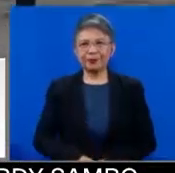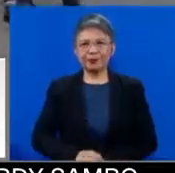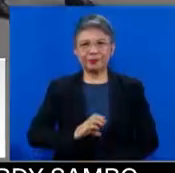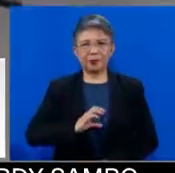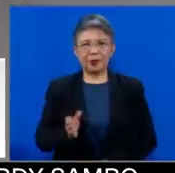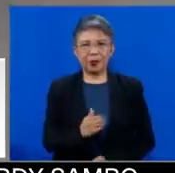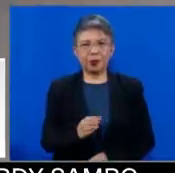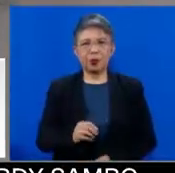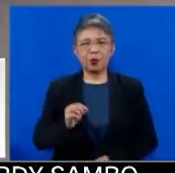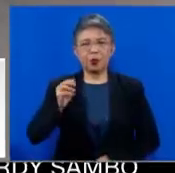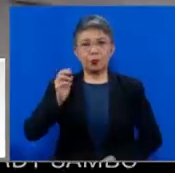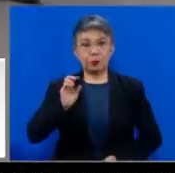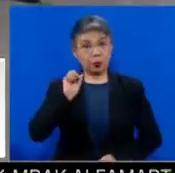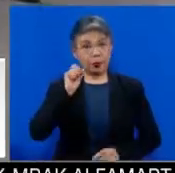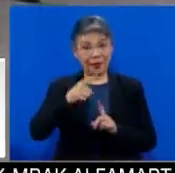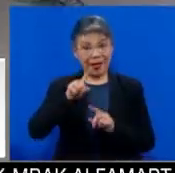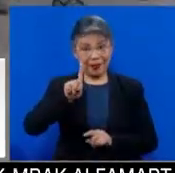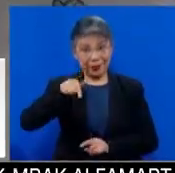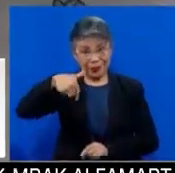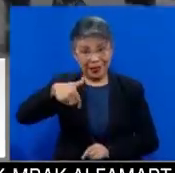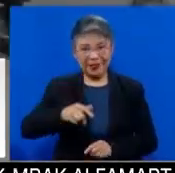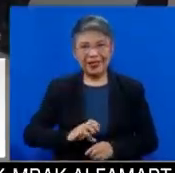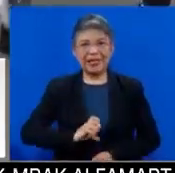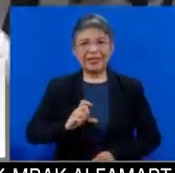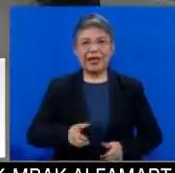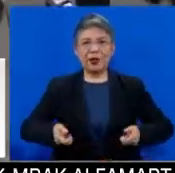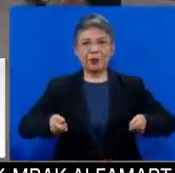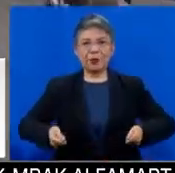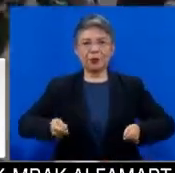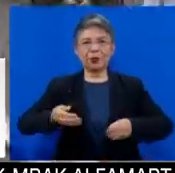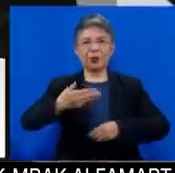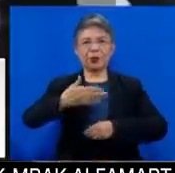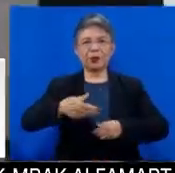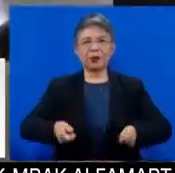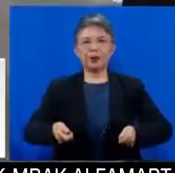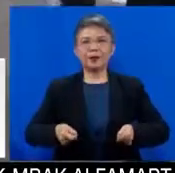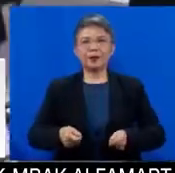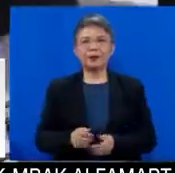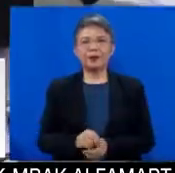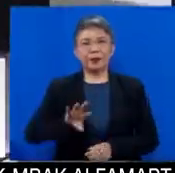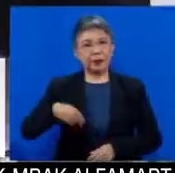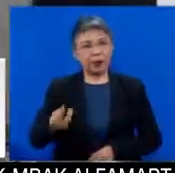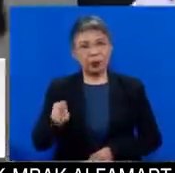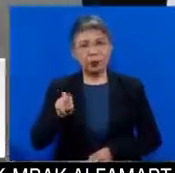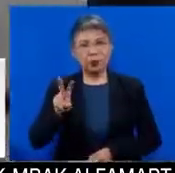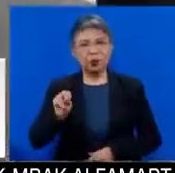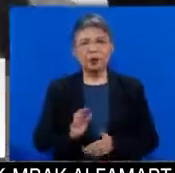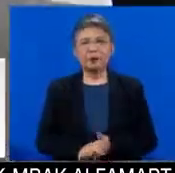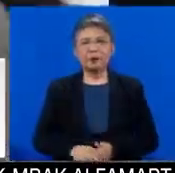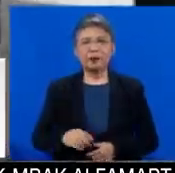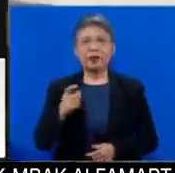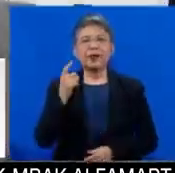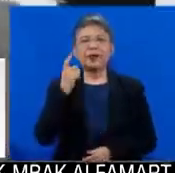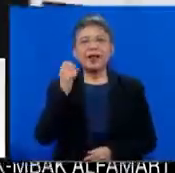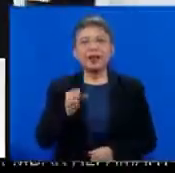Sebelum upacara Hari Kemerdekaan, calon pasukan pengibar bendera pusaka atau Capaska 2022 menjalani gladi